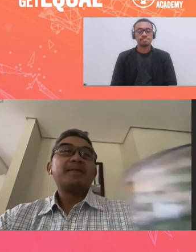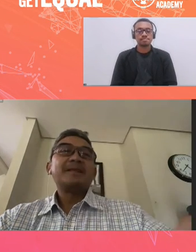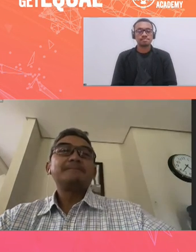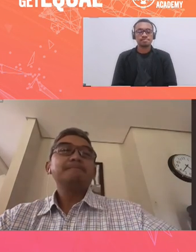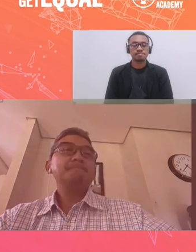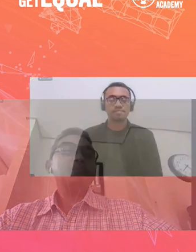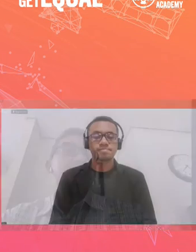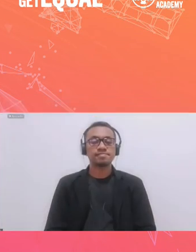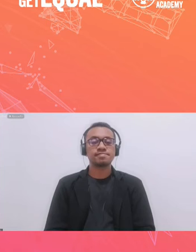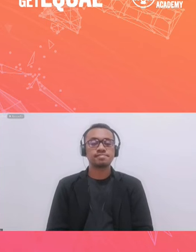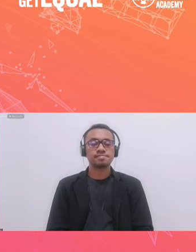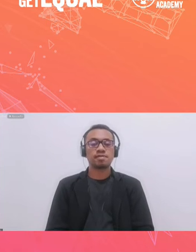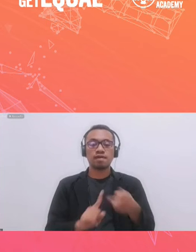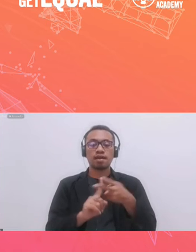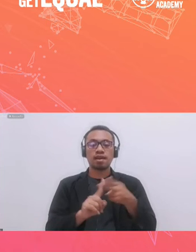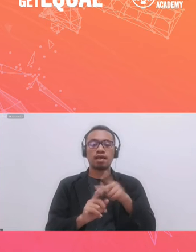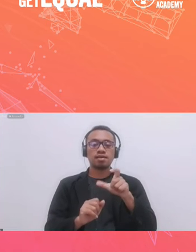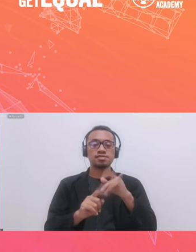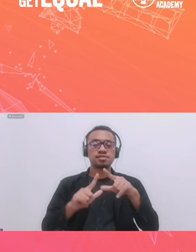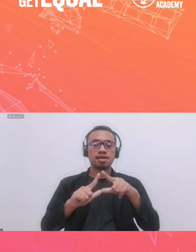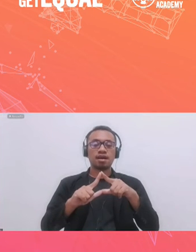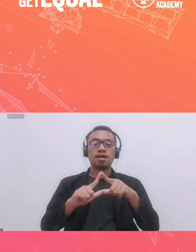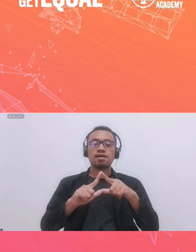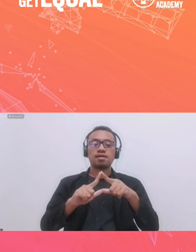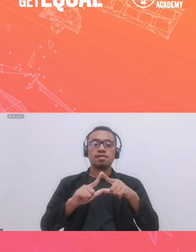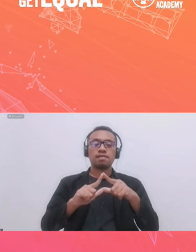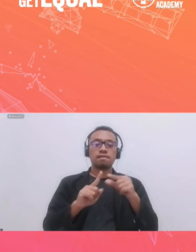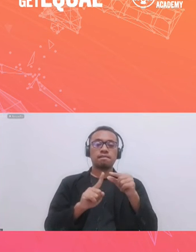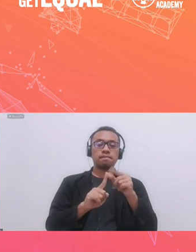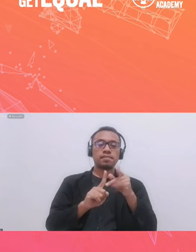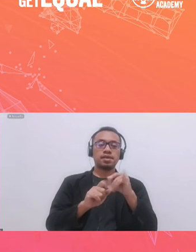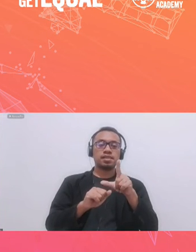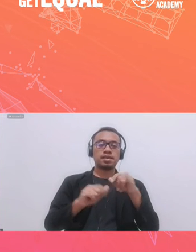Fayana mungkin, Cia, Salwa, Filia, Devi.